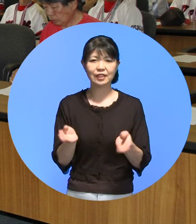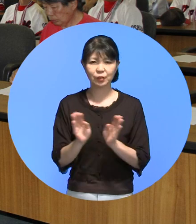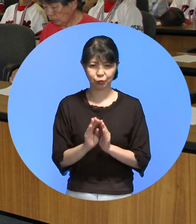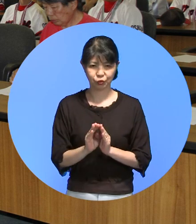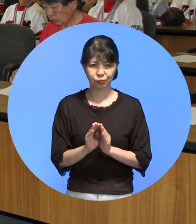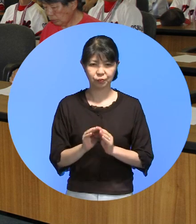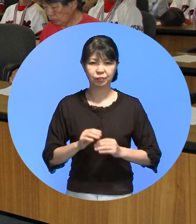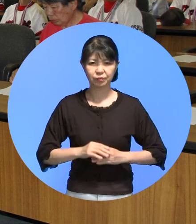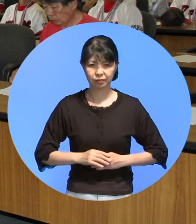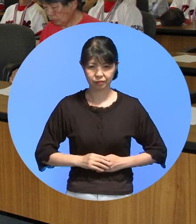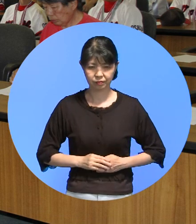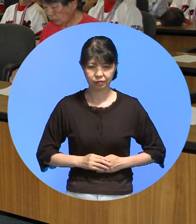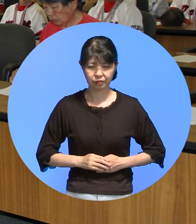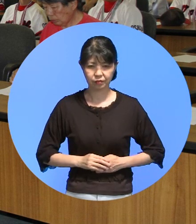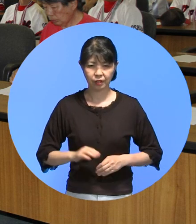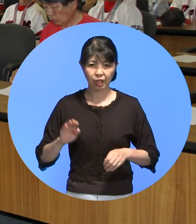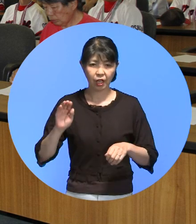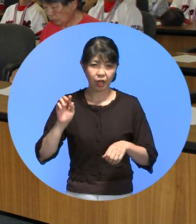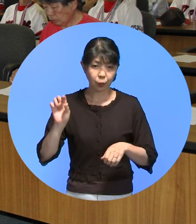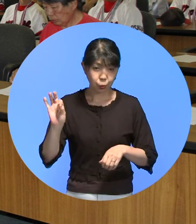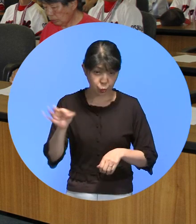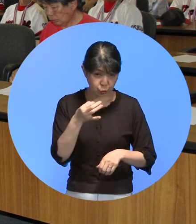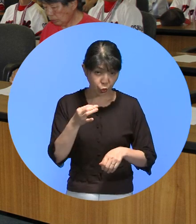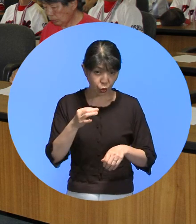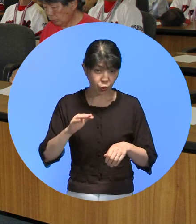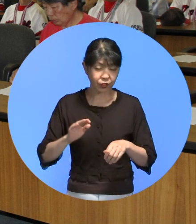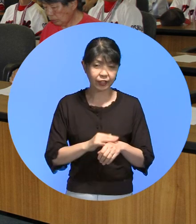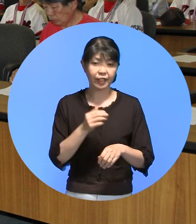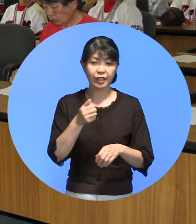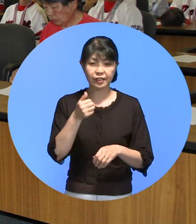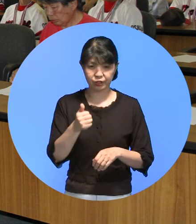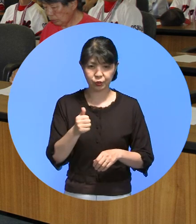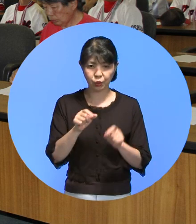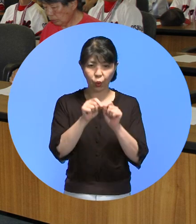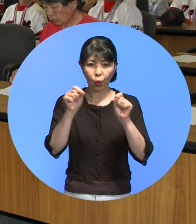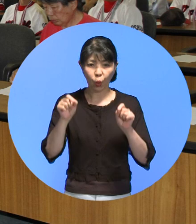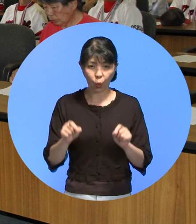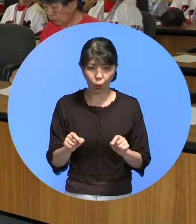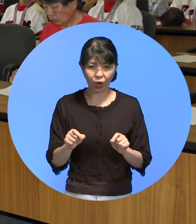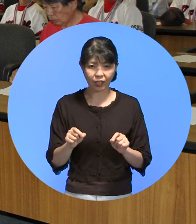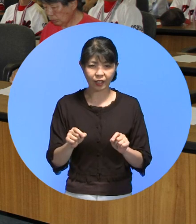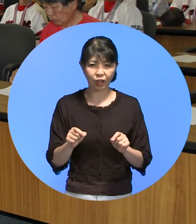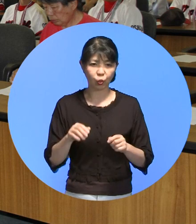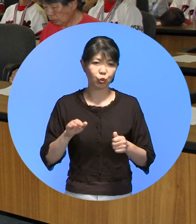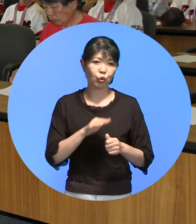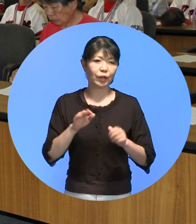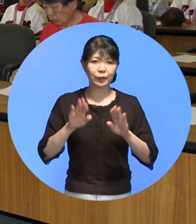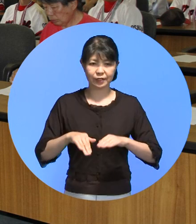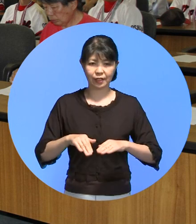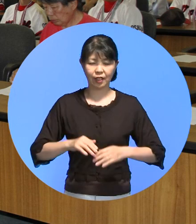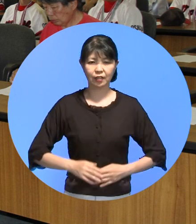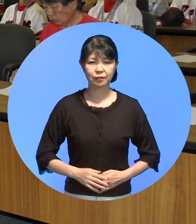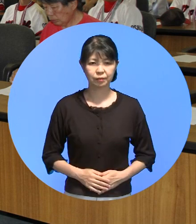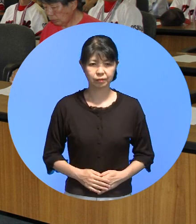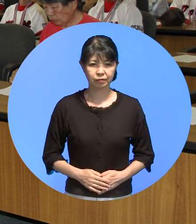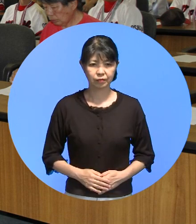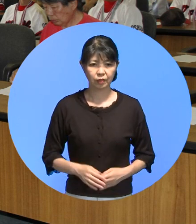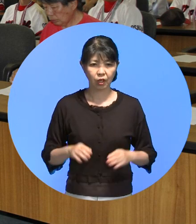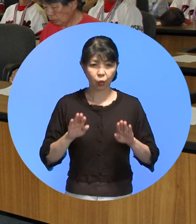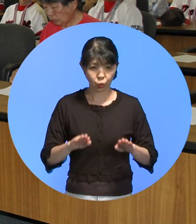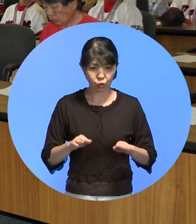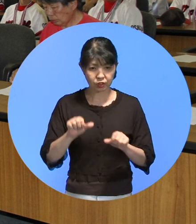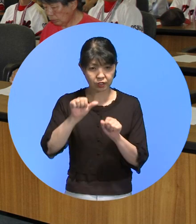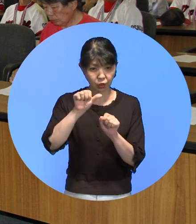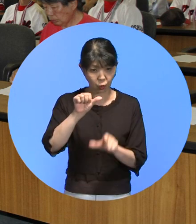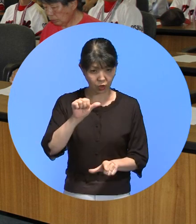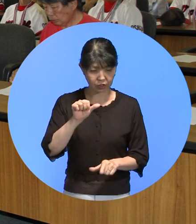少年軟式野球チームで、オリックスバフォローズで活躍する T 岡田選手などを輩出しています。今年5